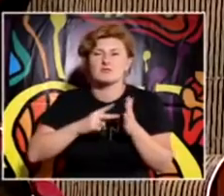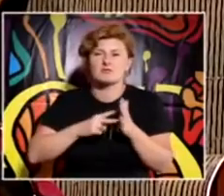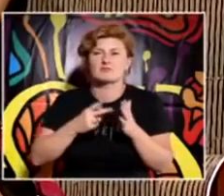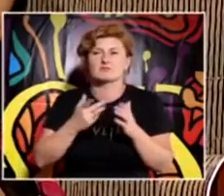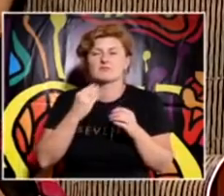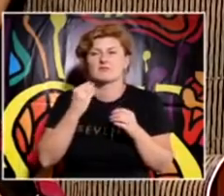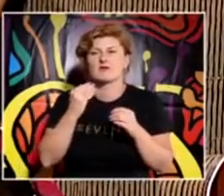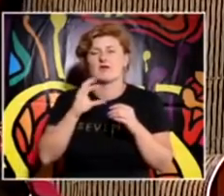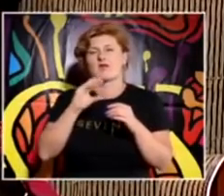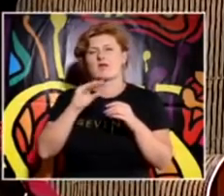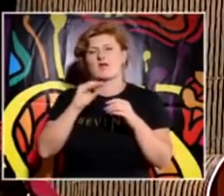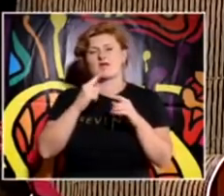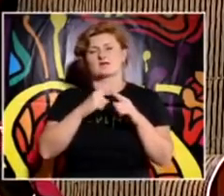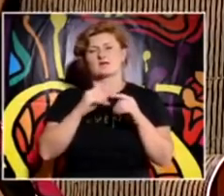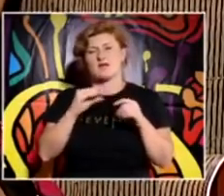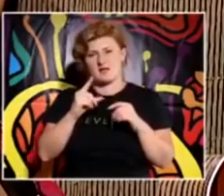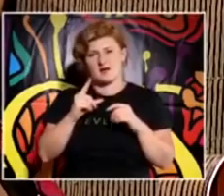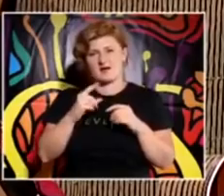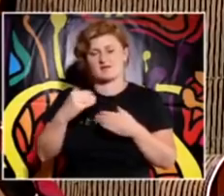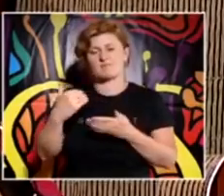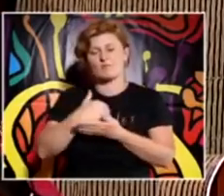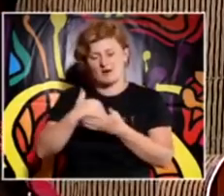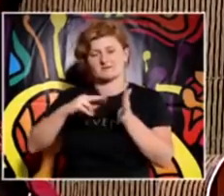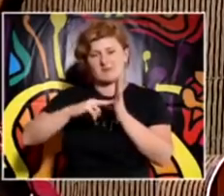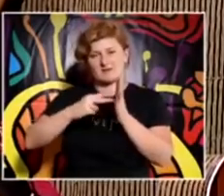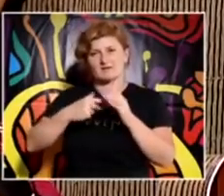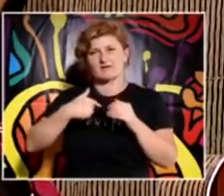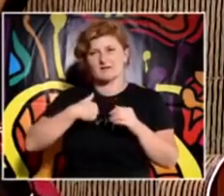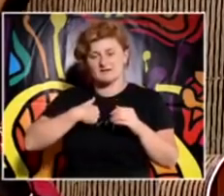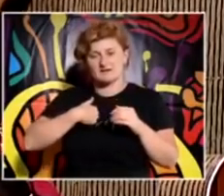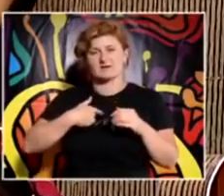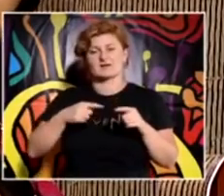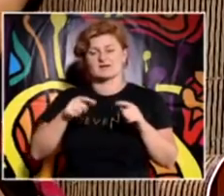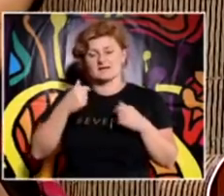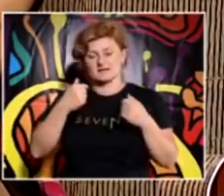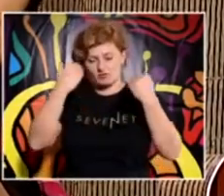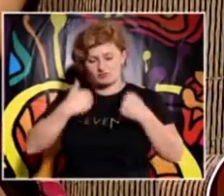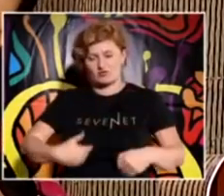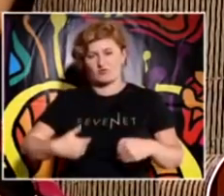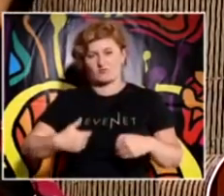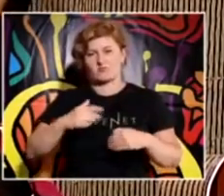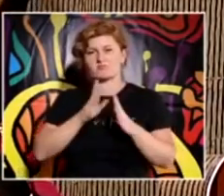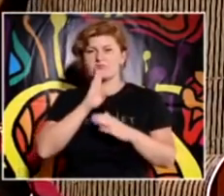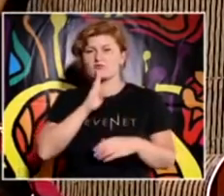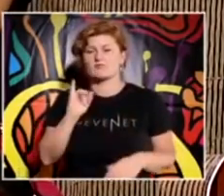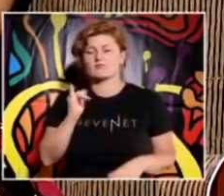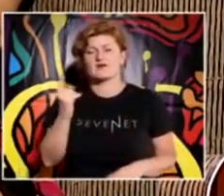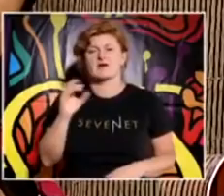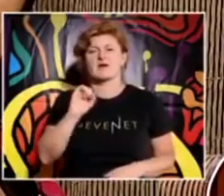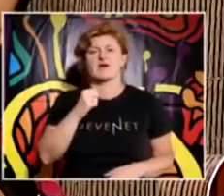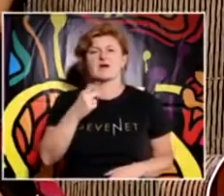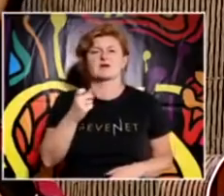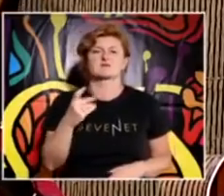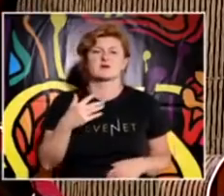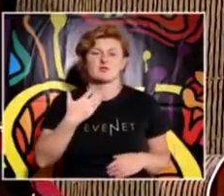Excel w dużym stopniu mi też pomaga, dlatego że ja jestem osobą, która też lubi mieć, podobnie jak Ania, wszystko ustrukturyzowane,